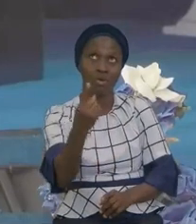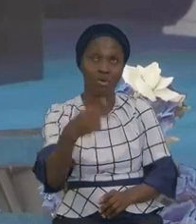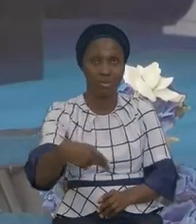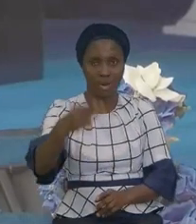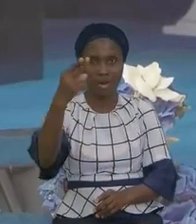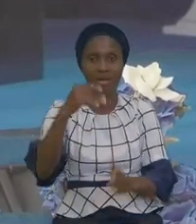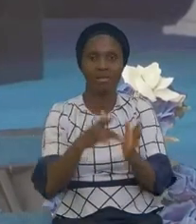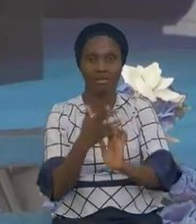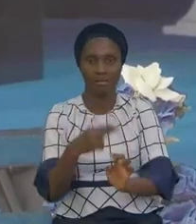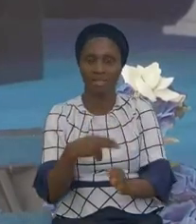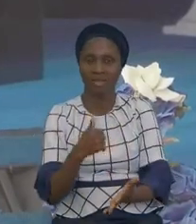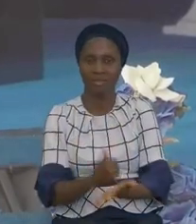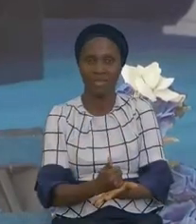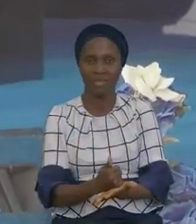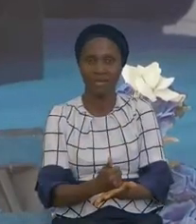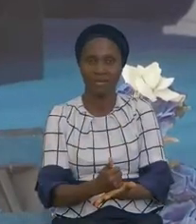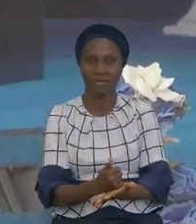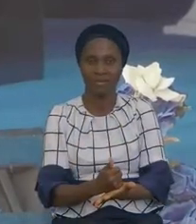You are the lowest point,